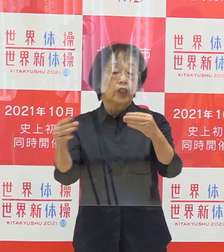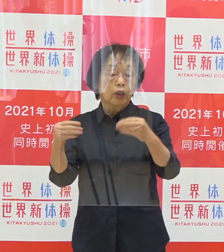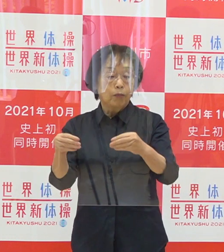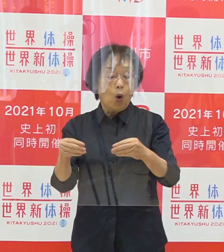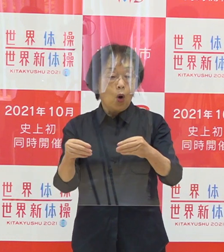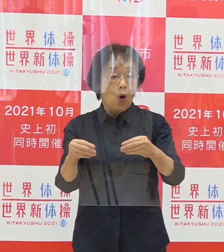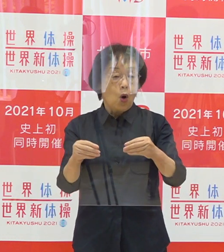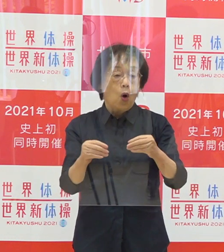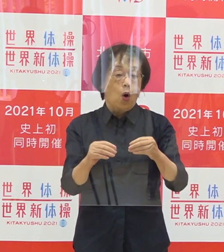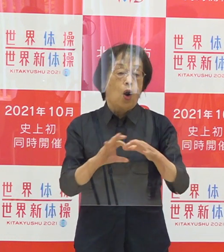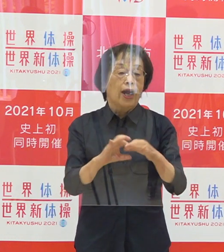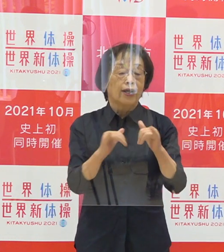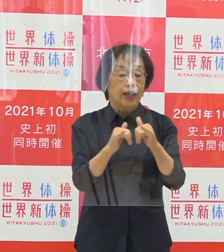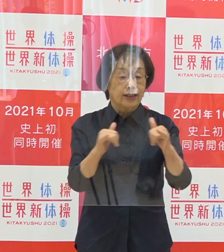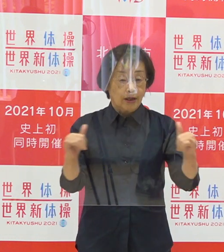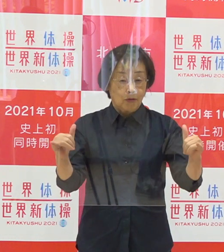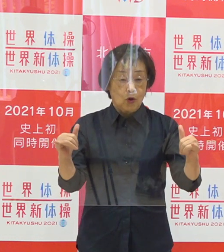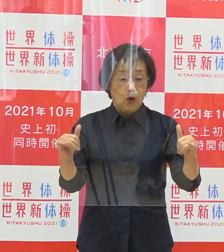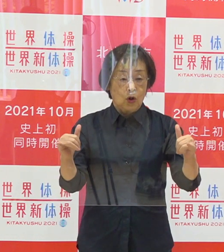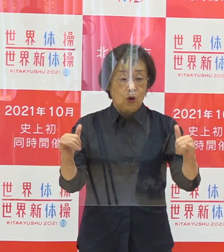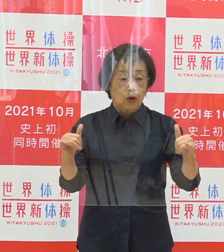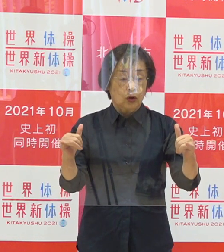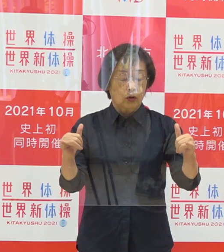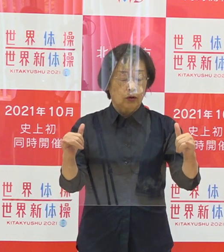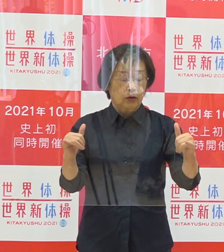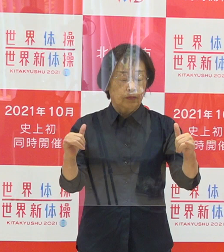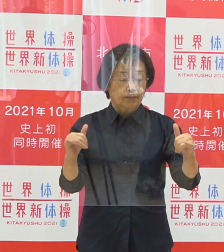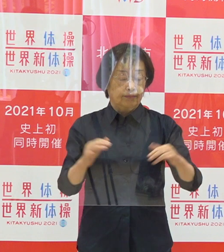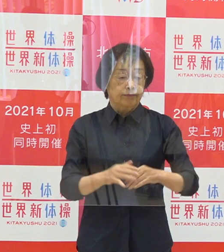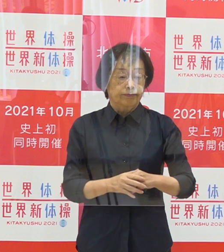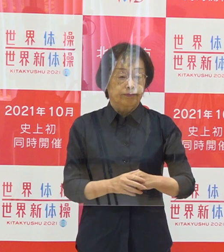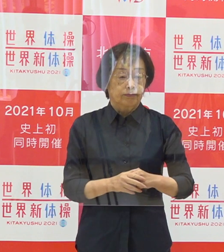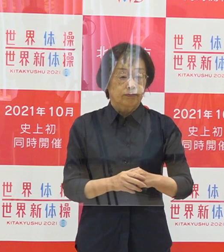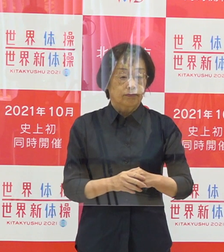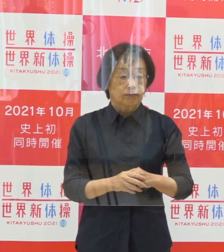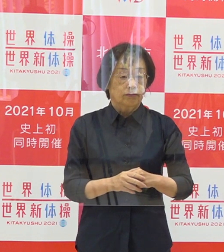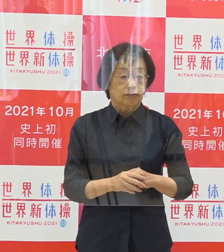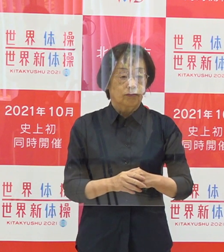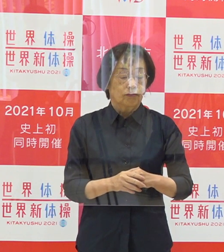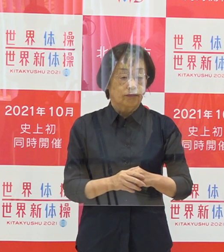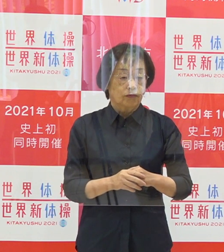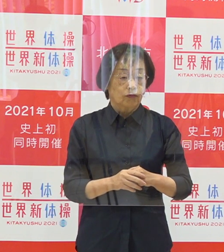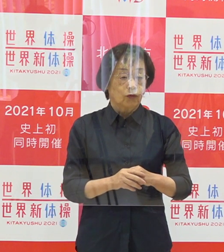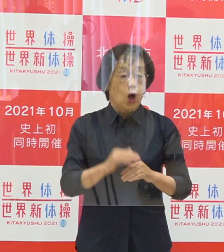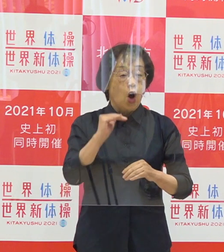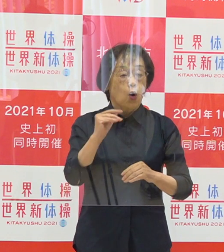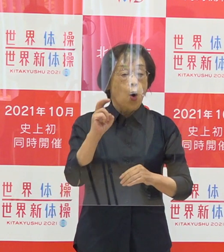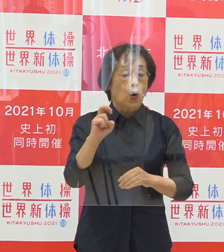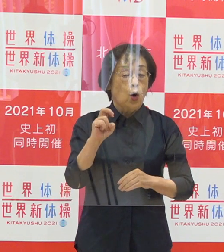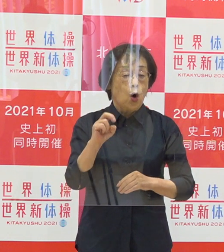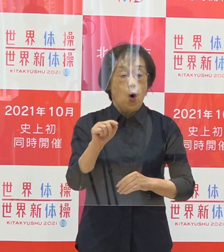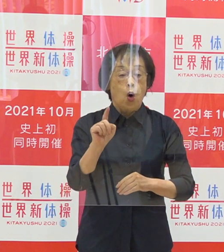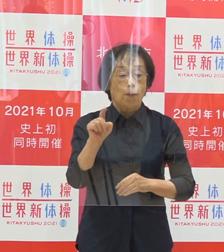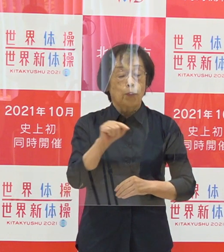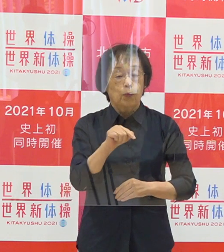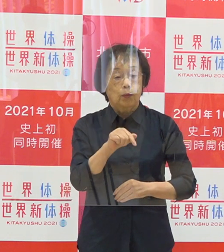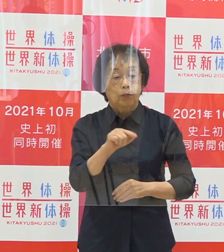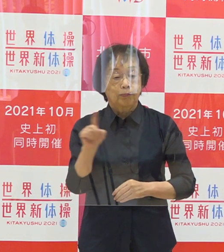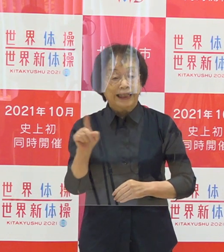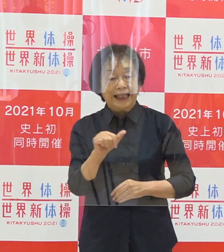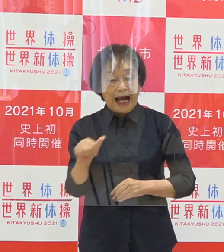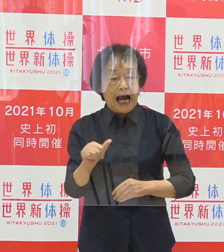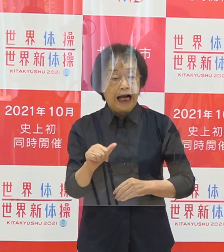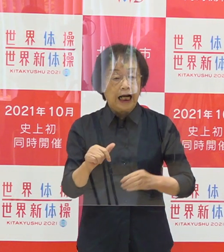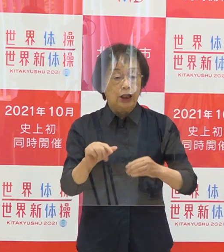係者かということは非公表ということであります。コロンビアからの入国者という言い方をされております